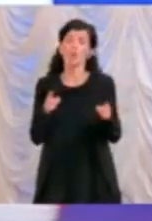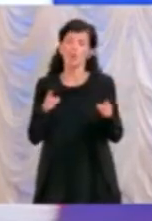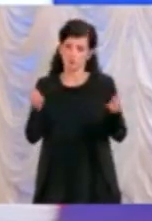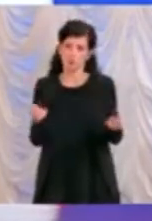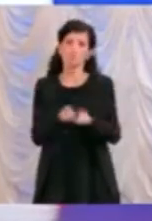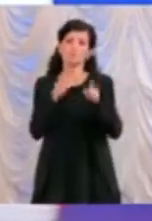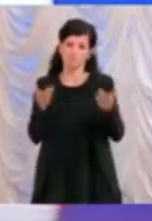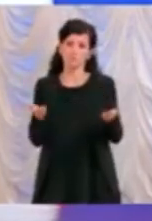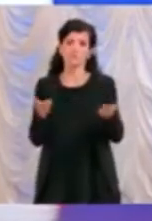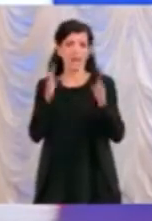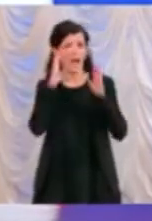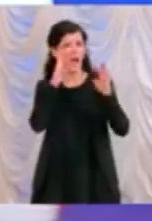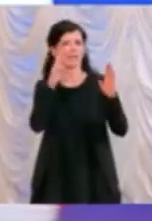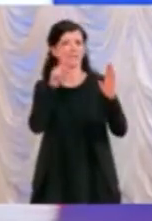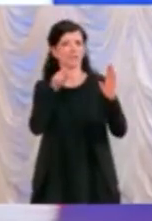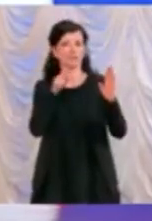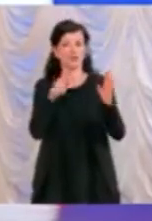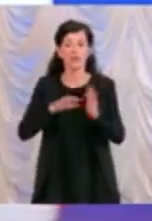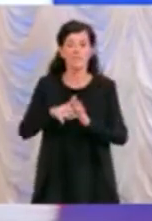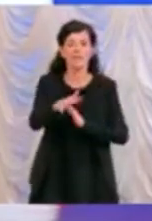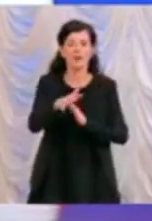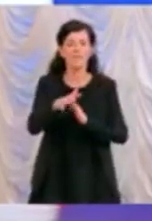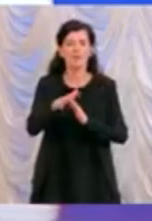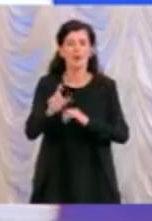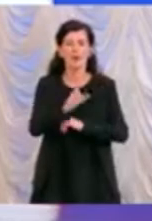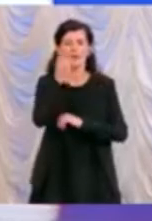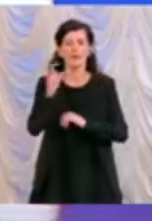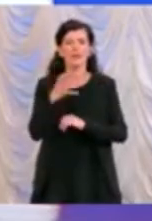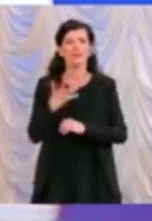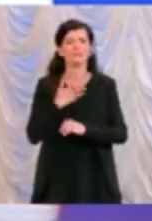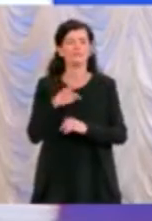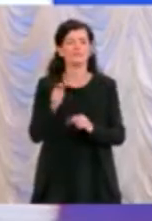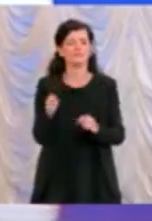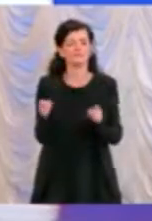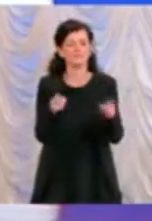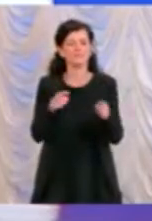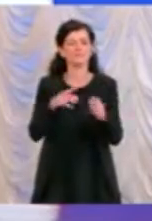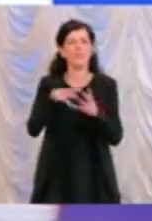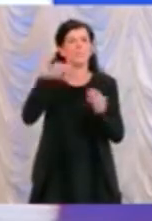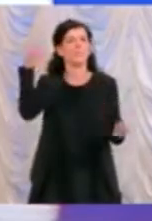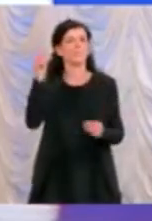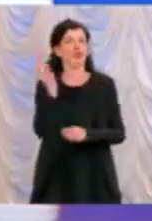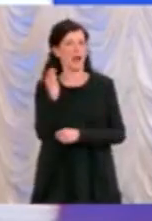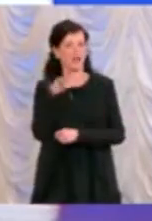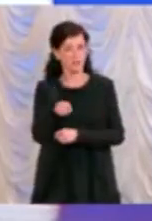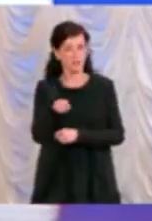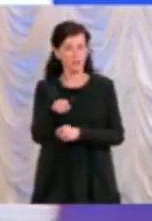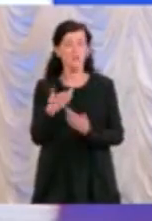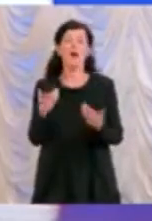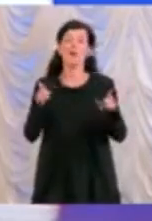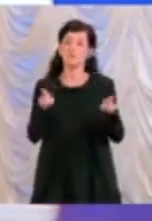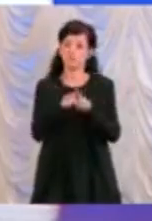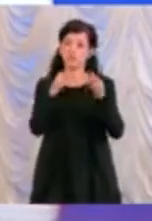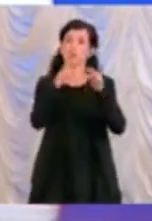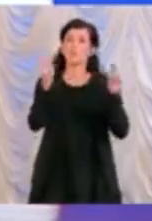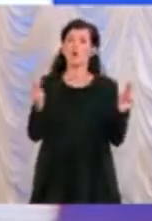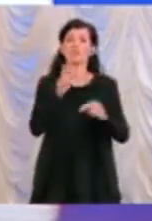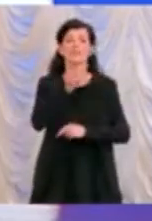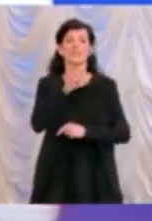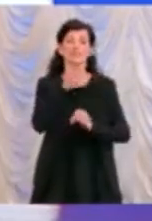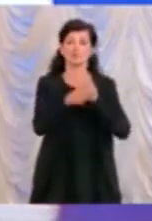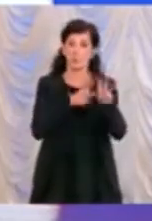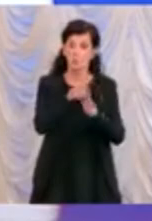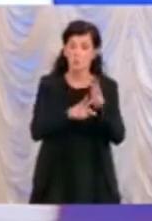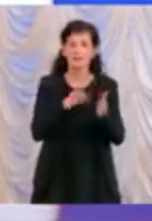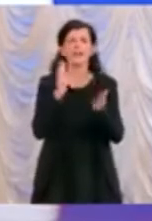la pasqua che siamo ormai prossimi alla pasqua lo dobbiamo fare anche per i ponti del 25 aprile la